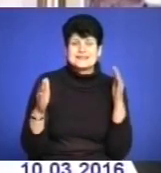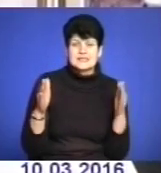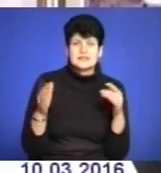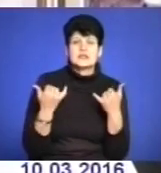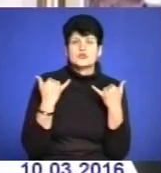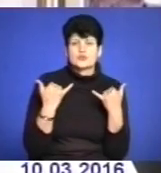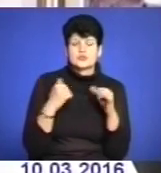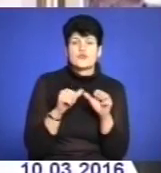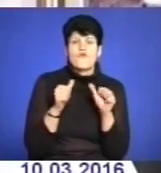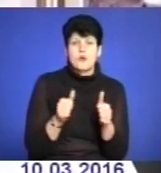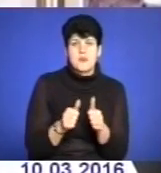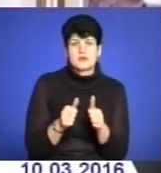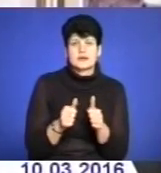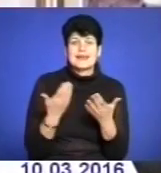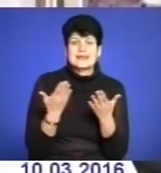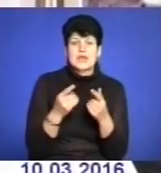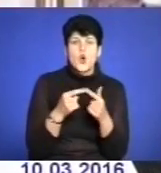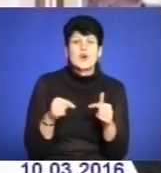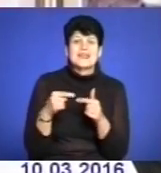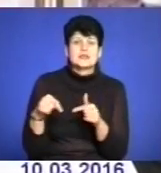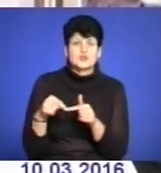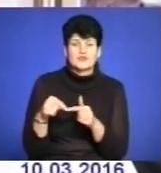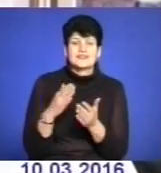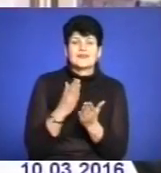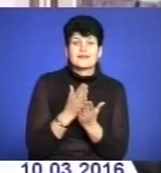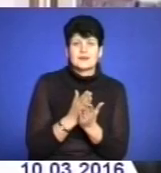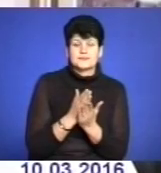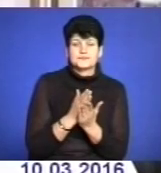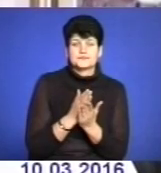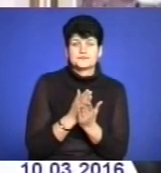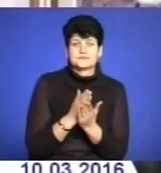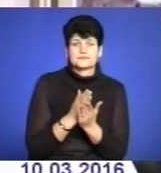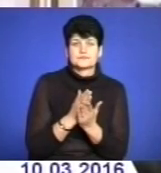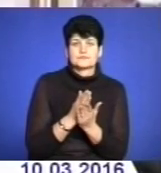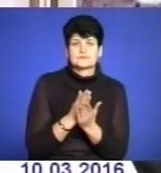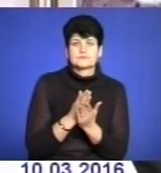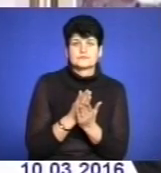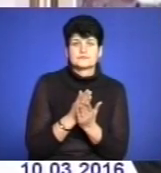сьогоднішній цей формат, який організований, є не,